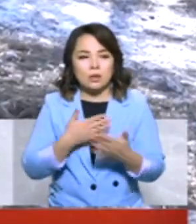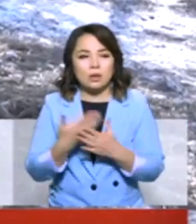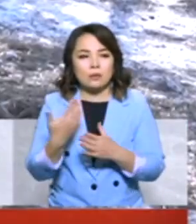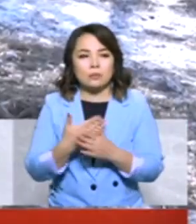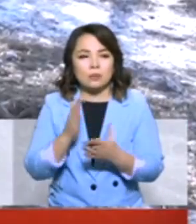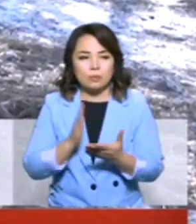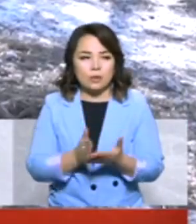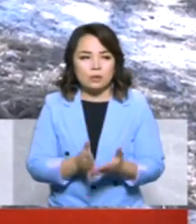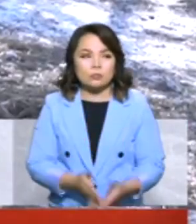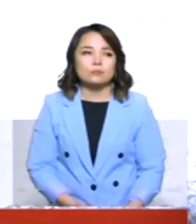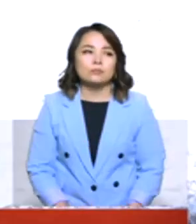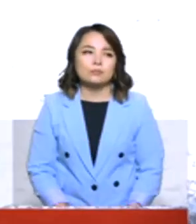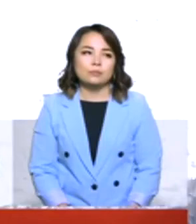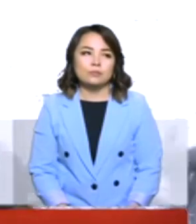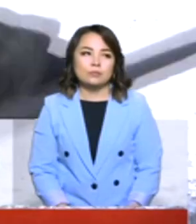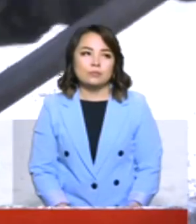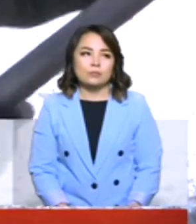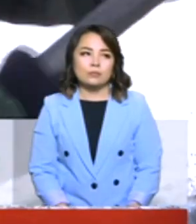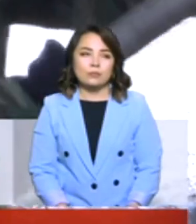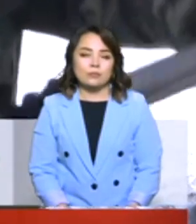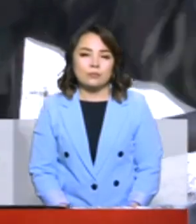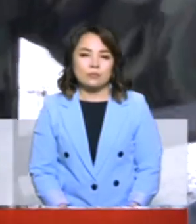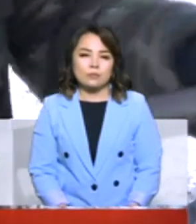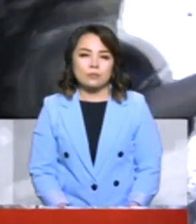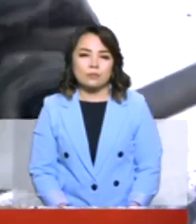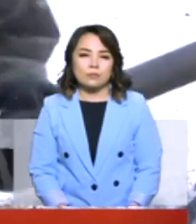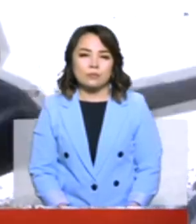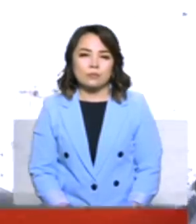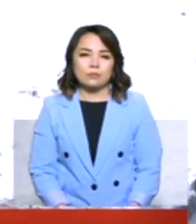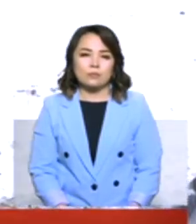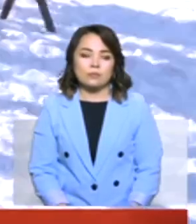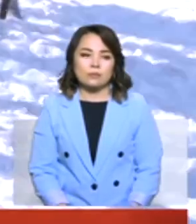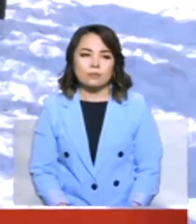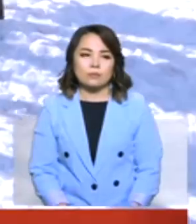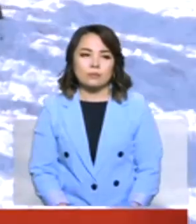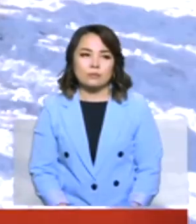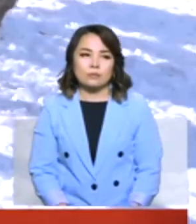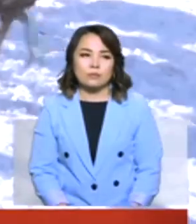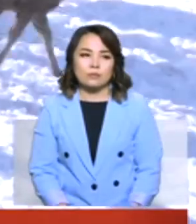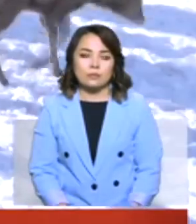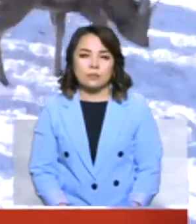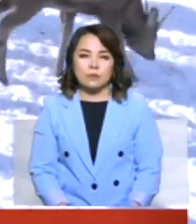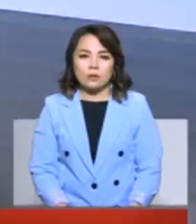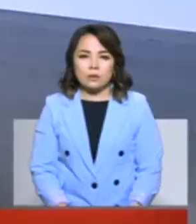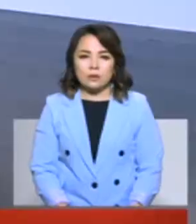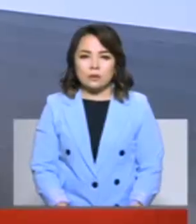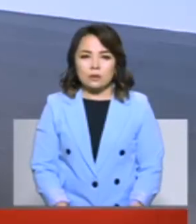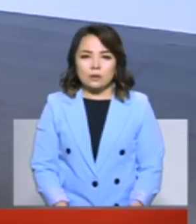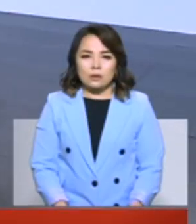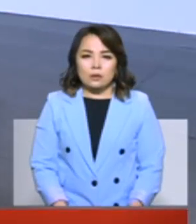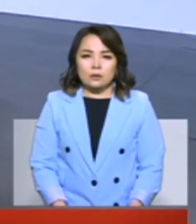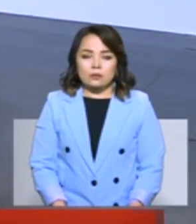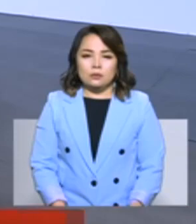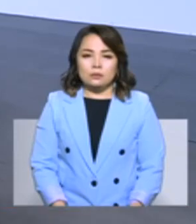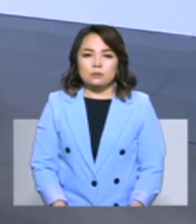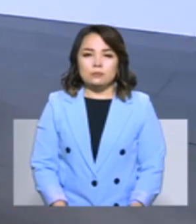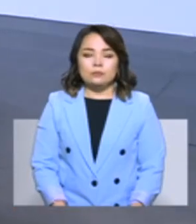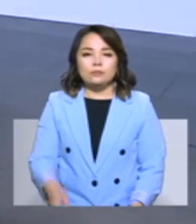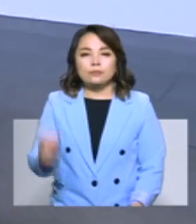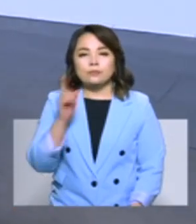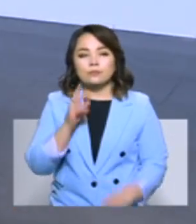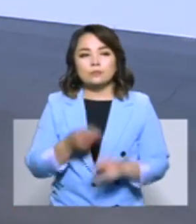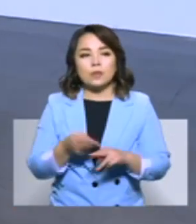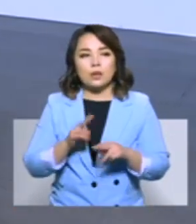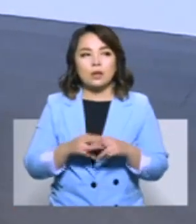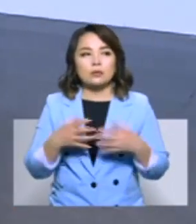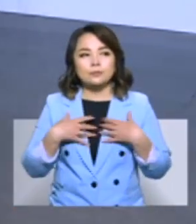жүр. Ұмсындық Наурызбаева, Данияр Жұмағұлов, Қазақстан ұлттық арнасы, Ақмола облысы. Қымбат көрермен, әзірге